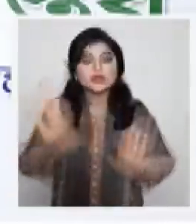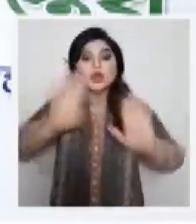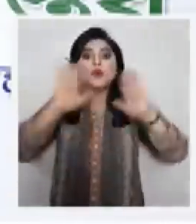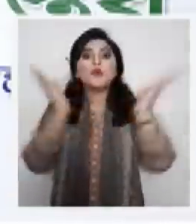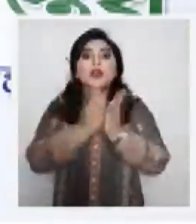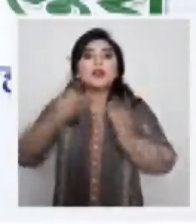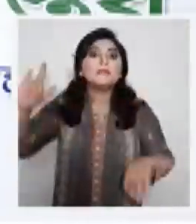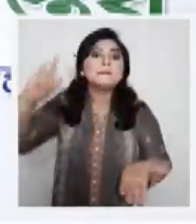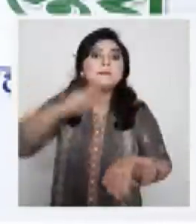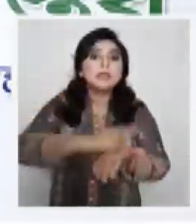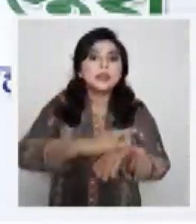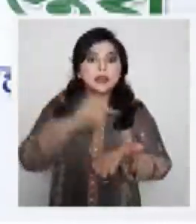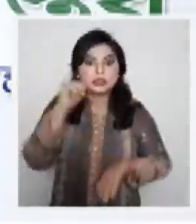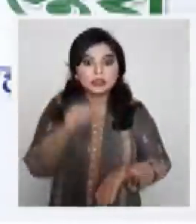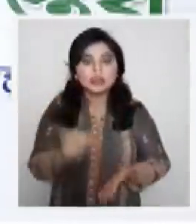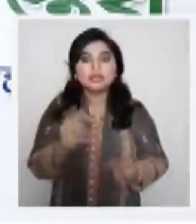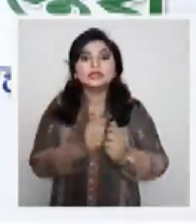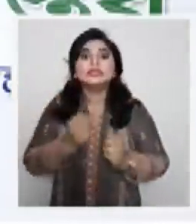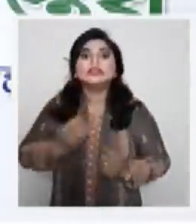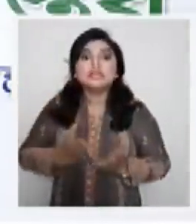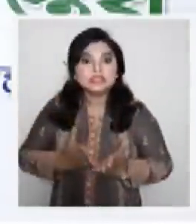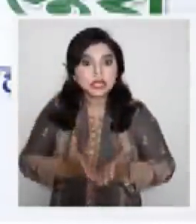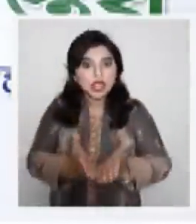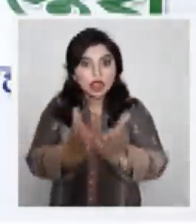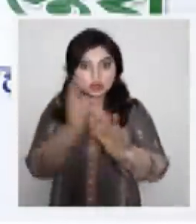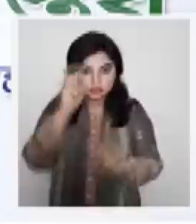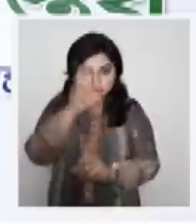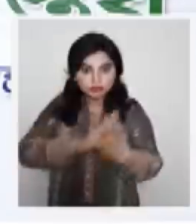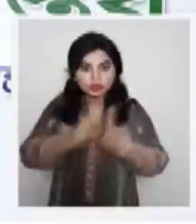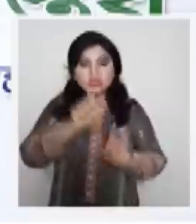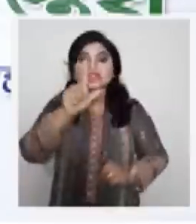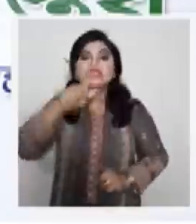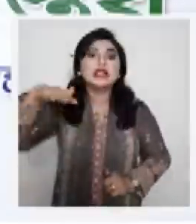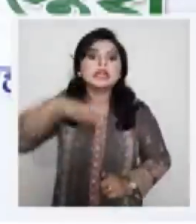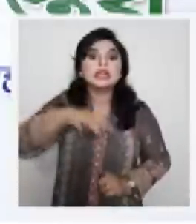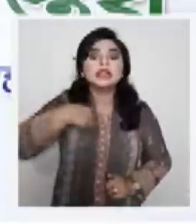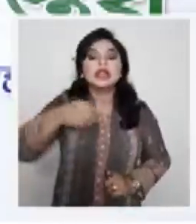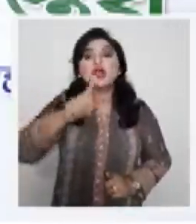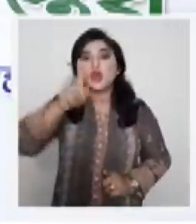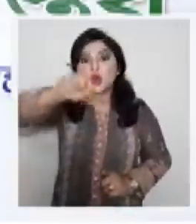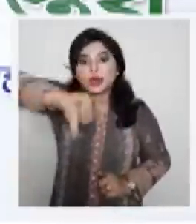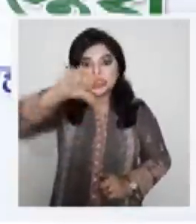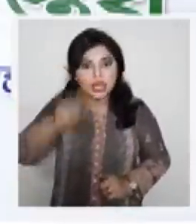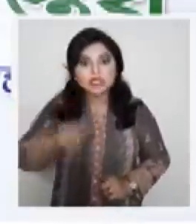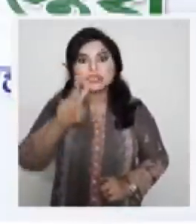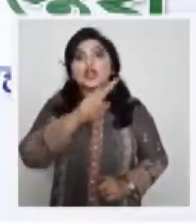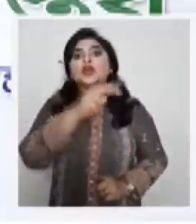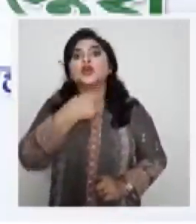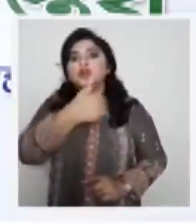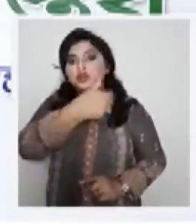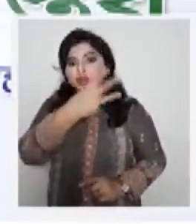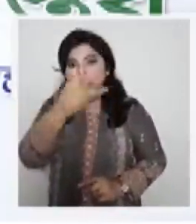হয়েছে 985 জন। এ পর্যন্ত 3টি আন্তর্জাতিক বিমানবন্দর, সকল স্থলবন্দর এবং 2টি সমুদ্র